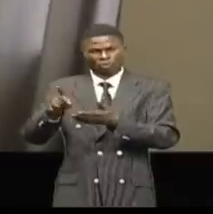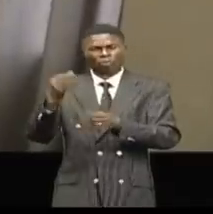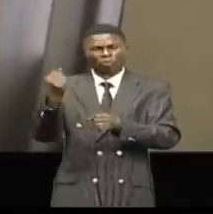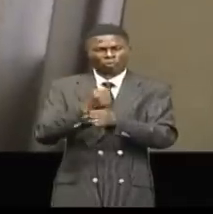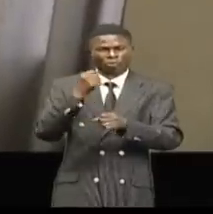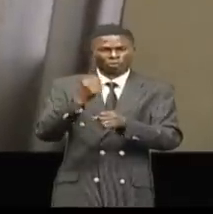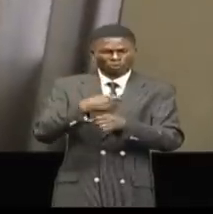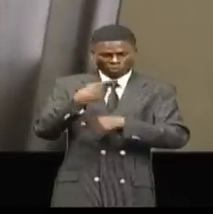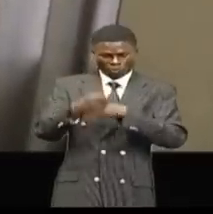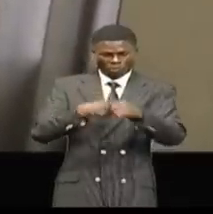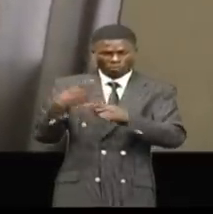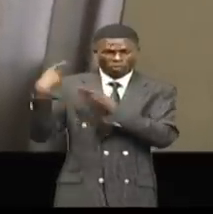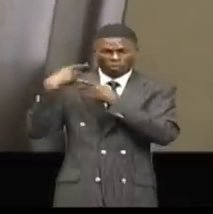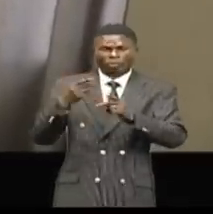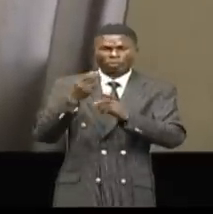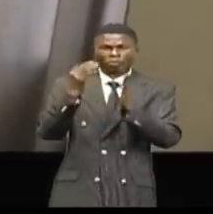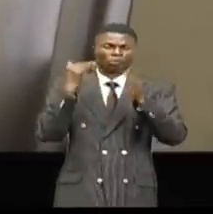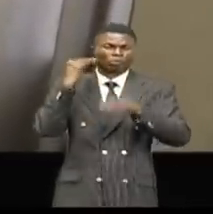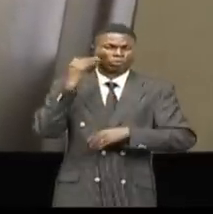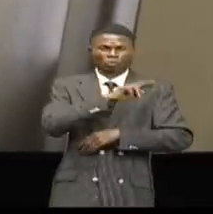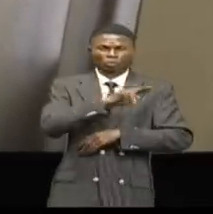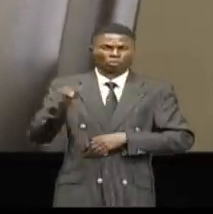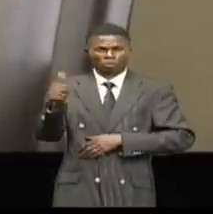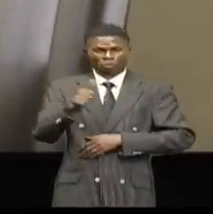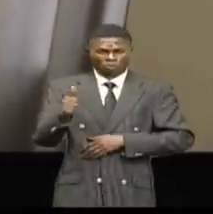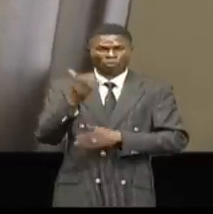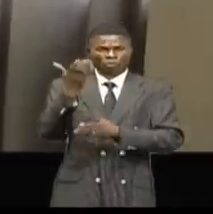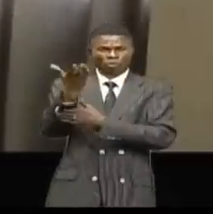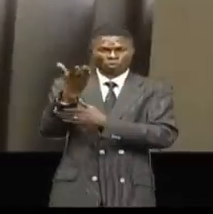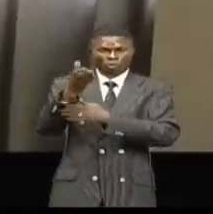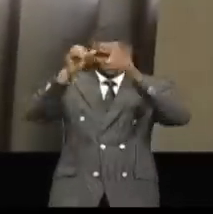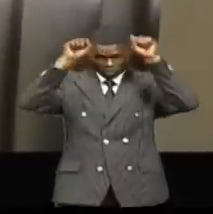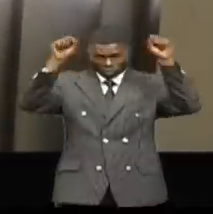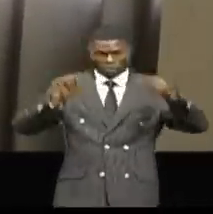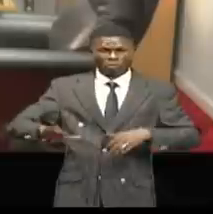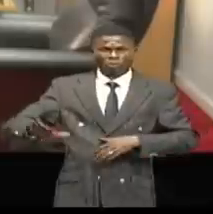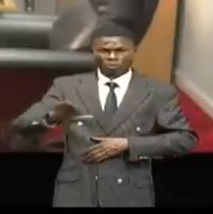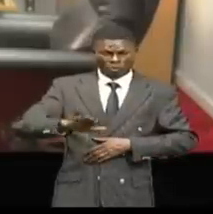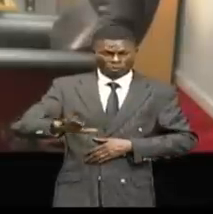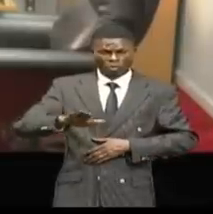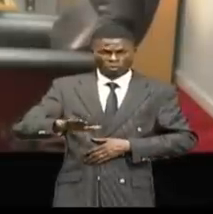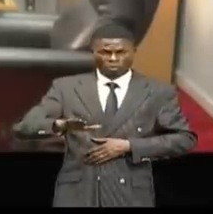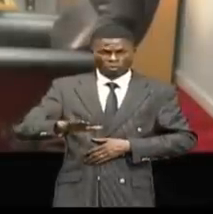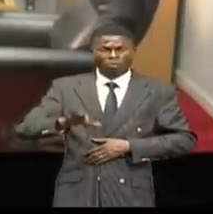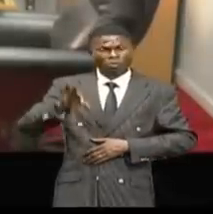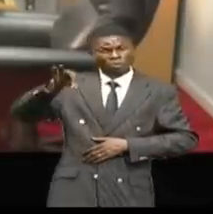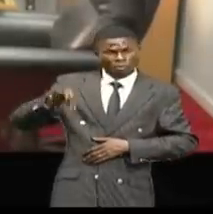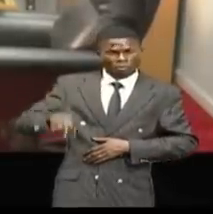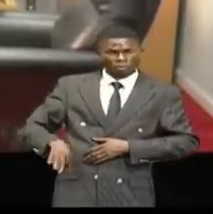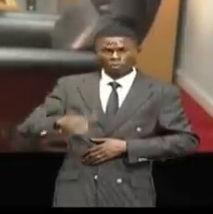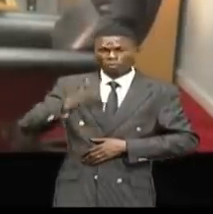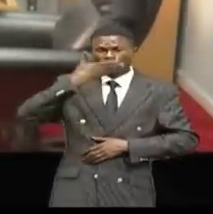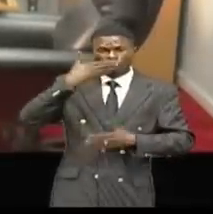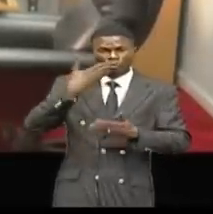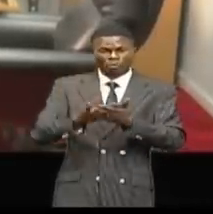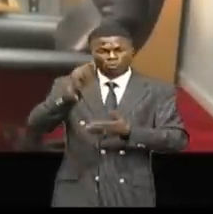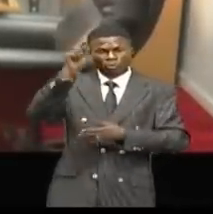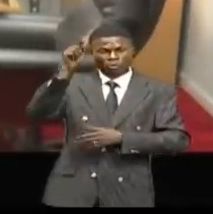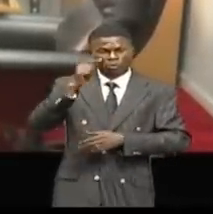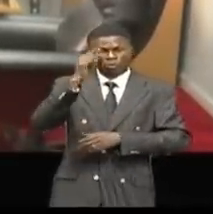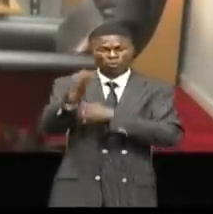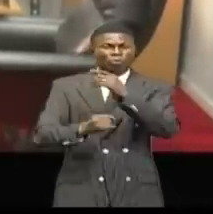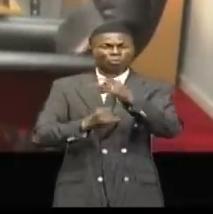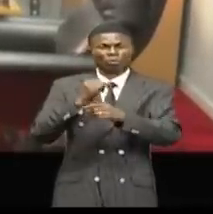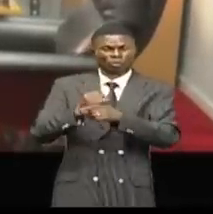travail amorcé depuis juin 2021 à la demande du président de la République. L'avantage d'une bonne cotation au niveau